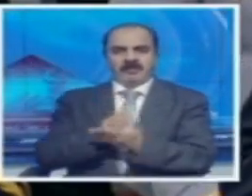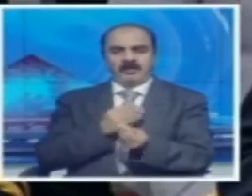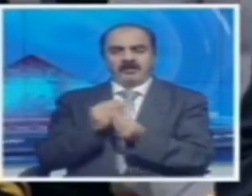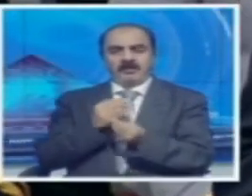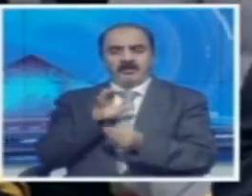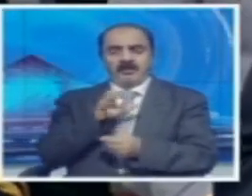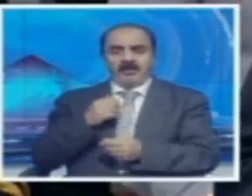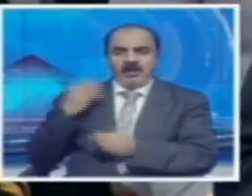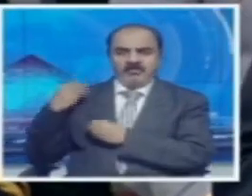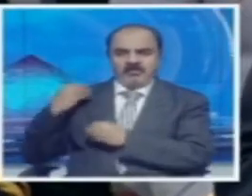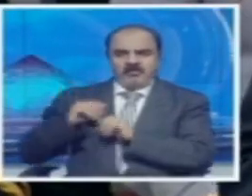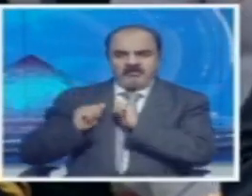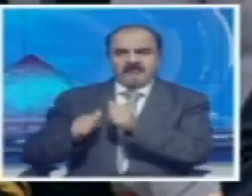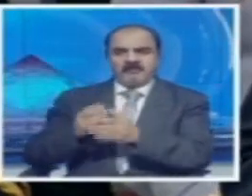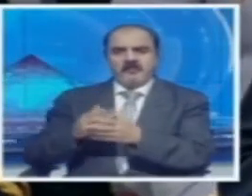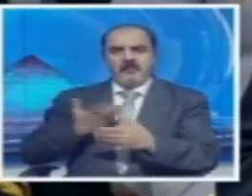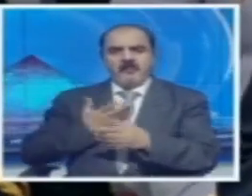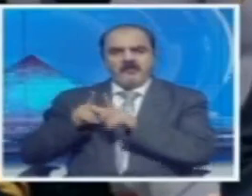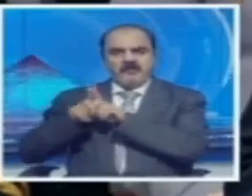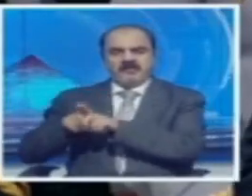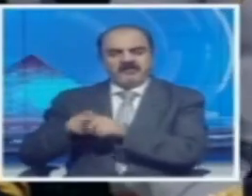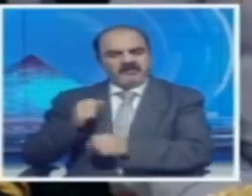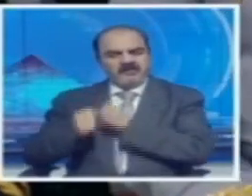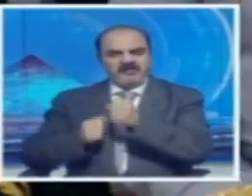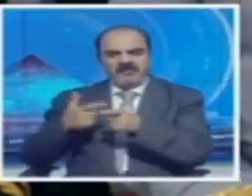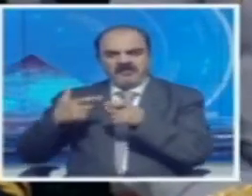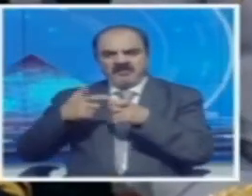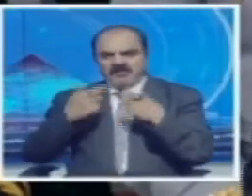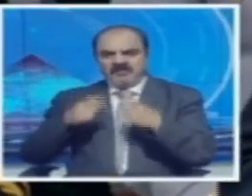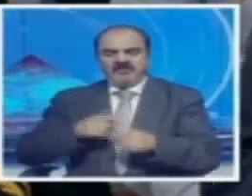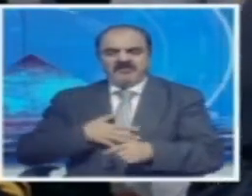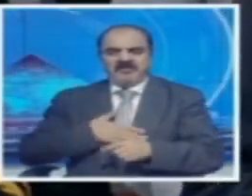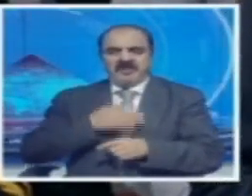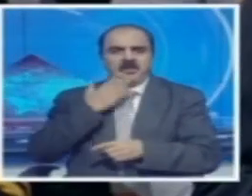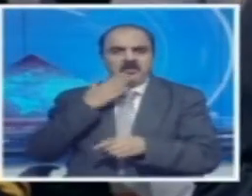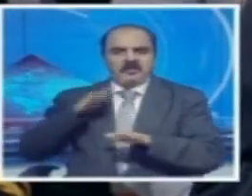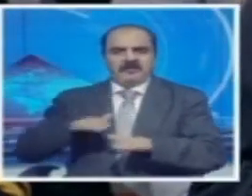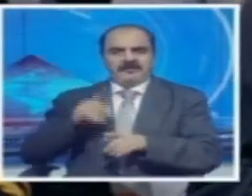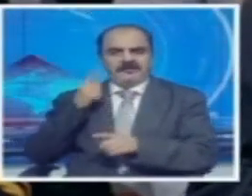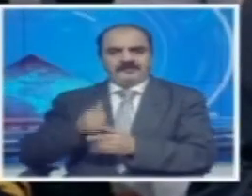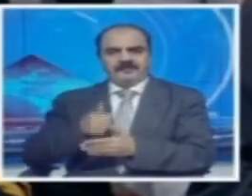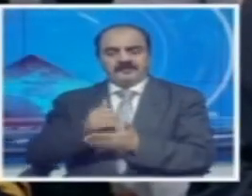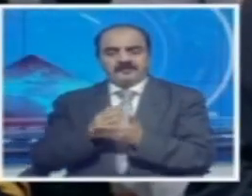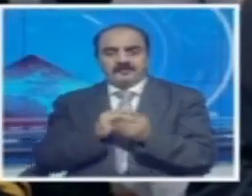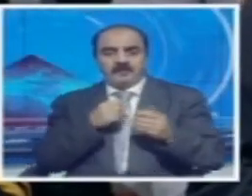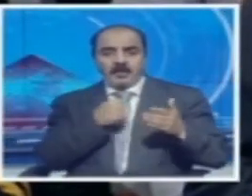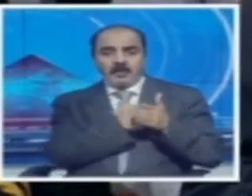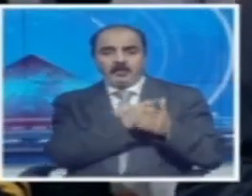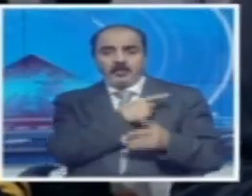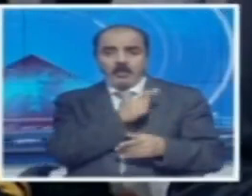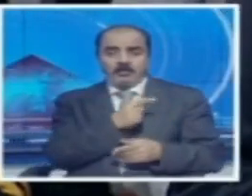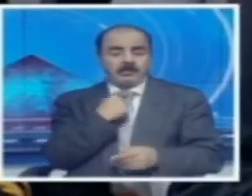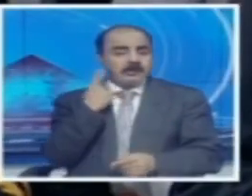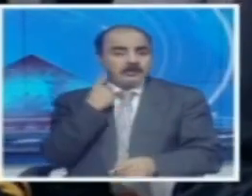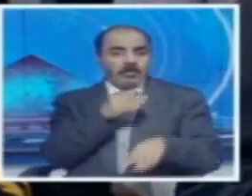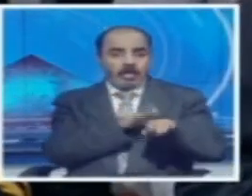أن المتطوعين في دونباس والقوات الروسية يقاتلون من أجل وطنهم الأم في أوكرانيا. وأوضح بوتين أن الغرب لم